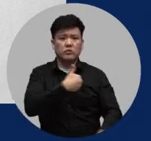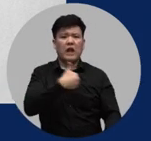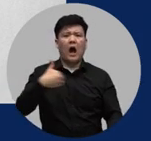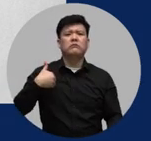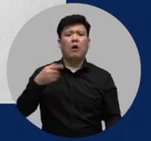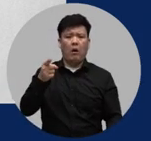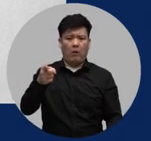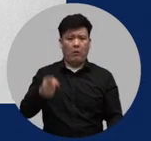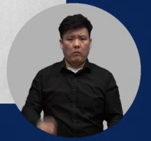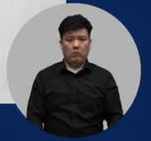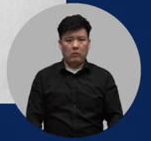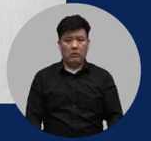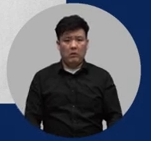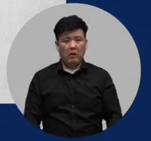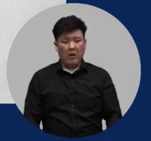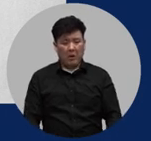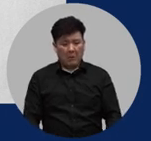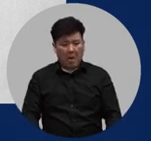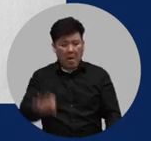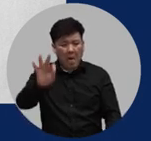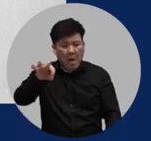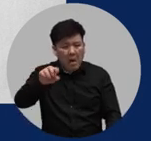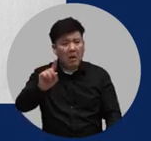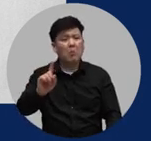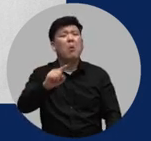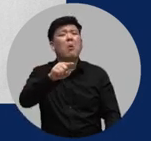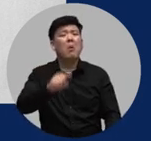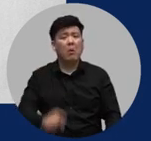냈어요. 뭐 이런 거 가지고 그래?